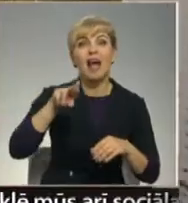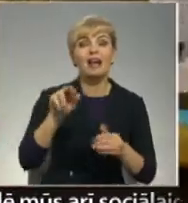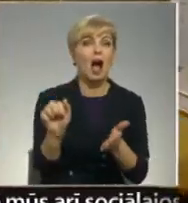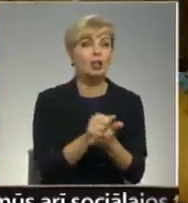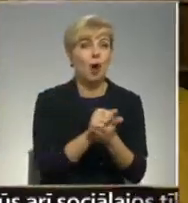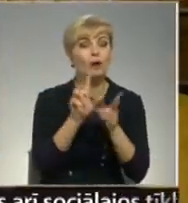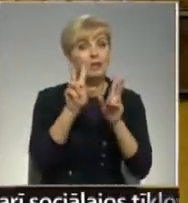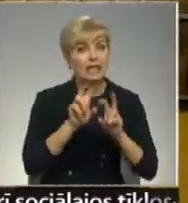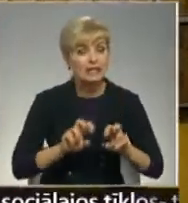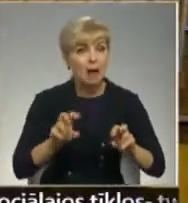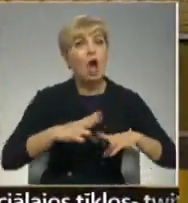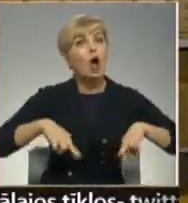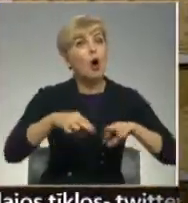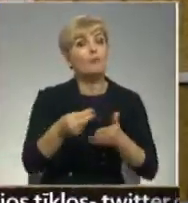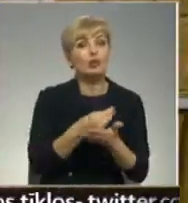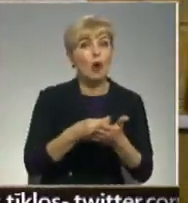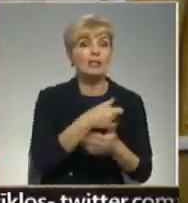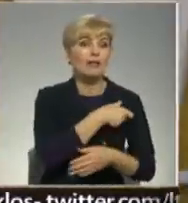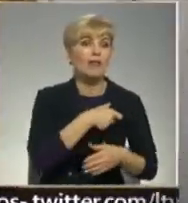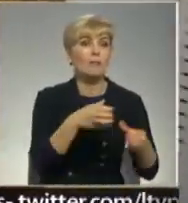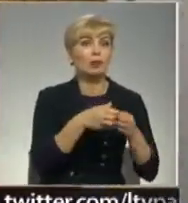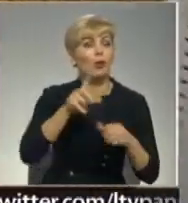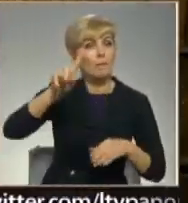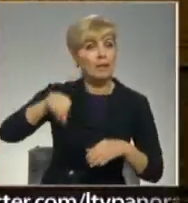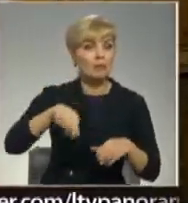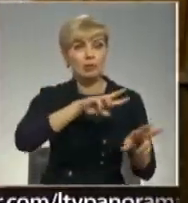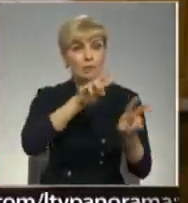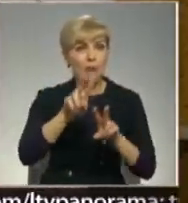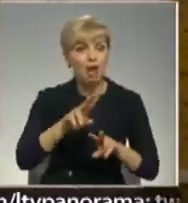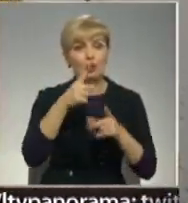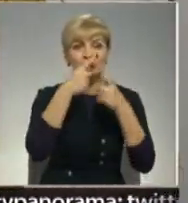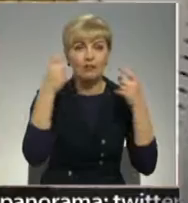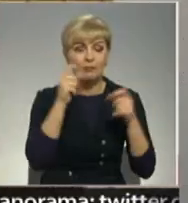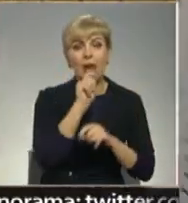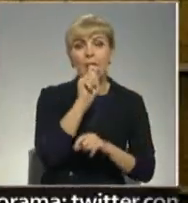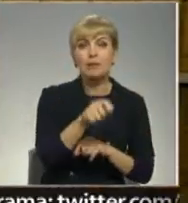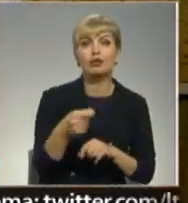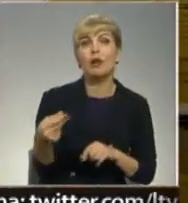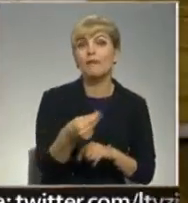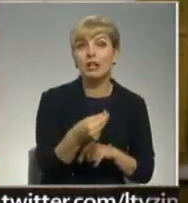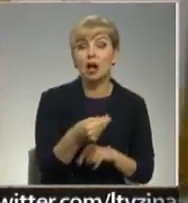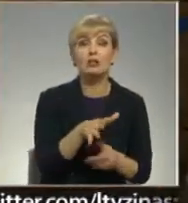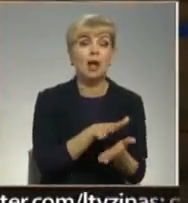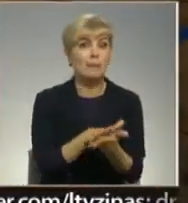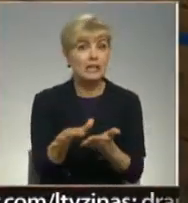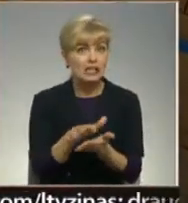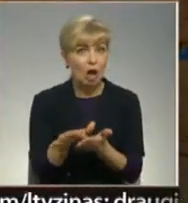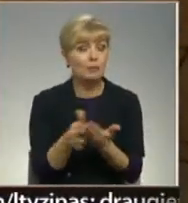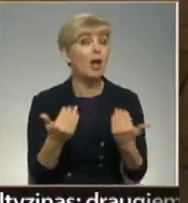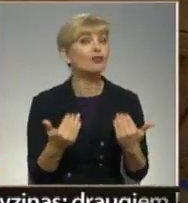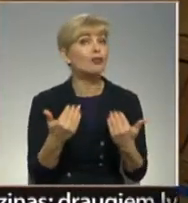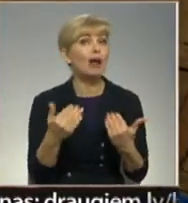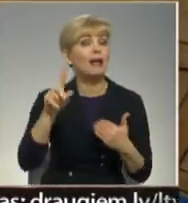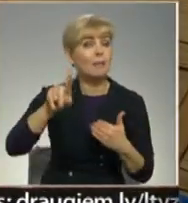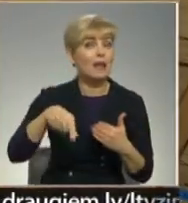izpētes komisijas darba nozīmi, deputātu grupa pieprasījusi pārskatu ar informāciju par piešķirtā finansējuma izlietojumu. Šodien